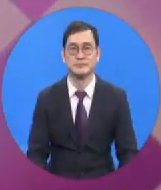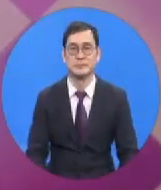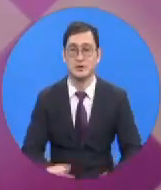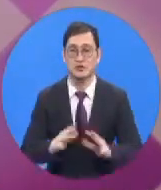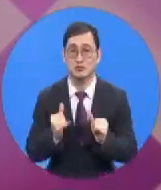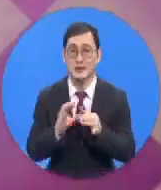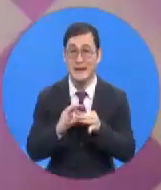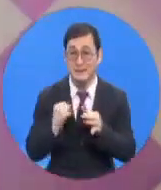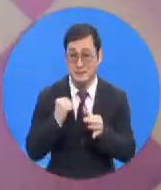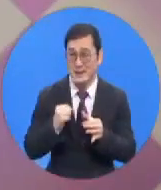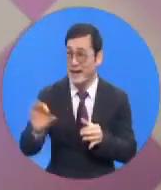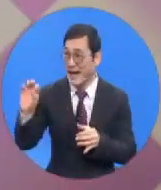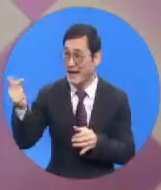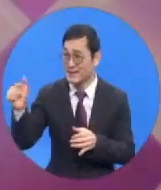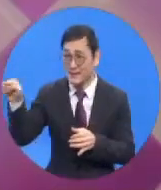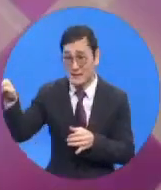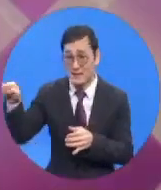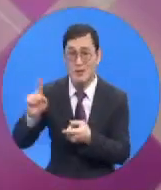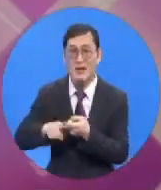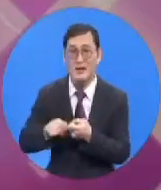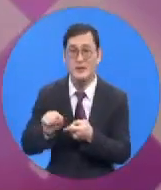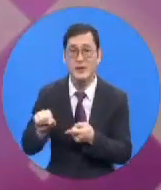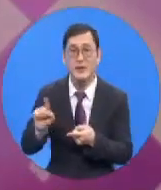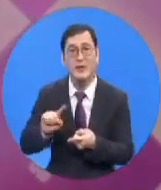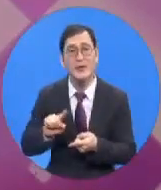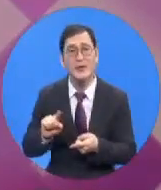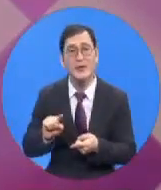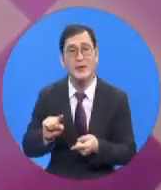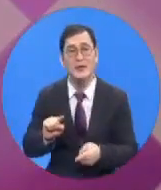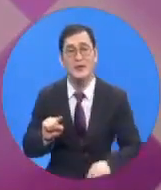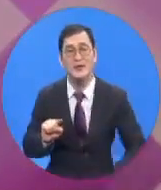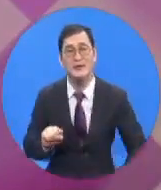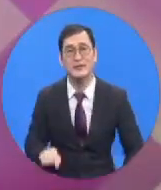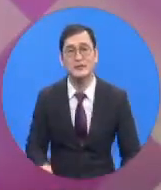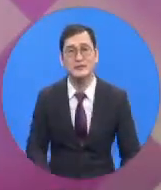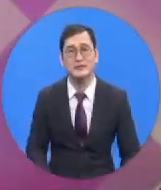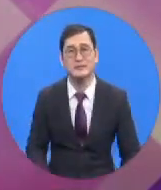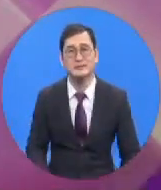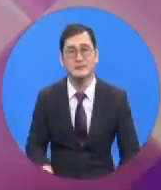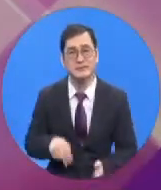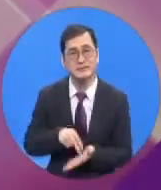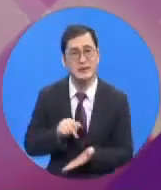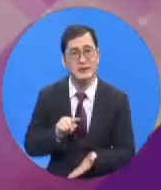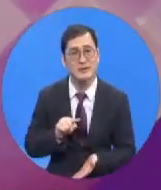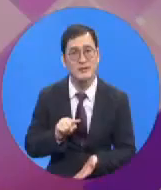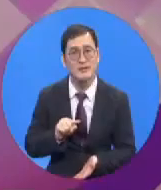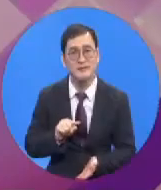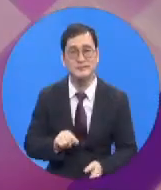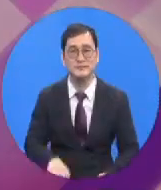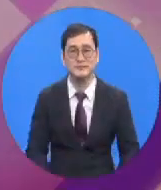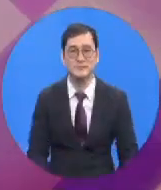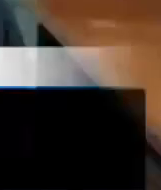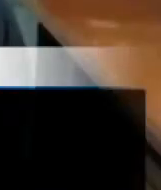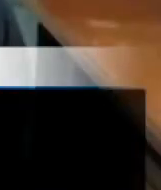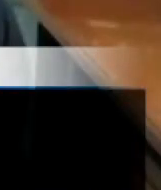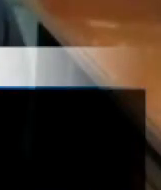입장을 취하느냐 굉장히 의견이 엇갈리고 있습니다. 지금부터 두 사람의 국민의힘 두 사람의 입장 한번 들어보시죠.